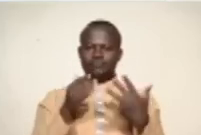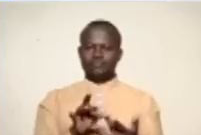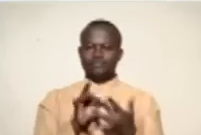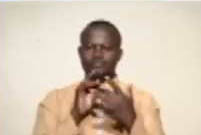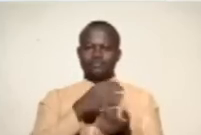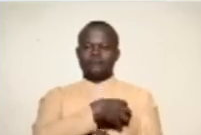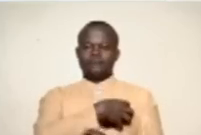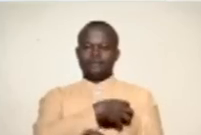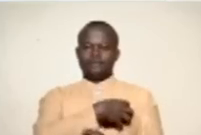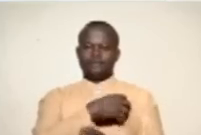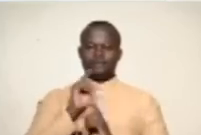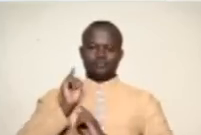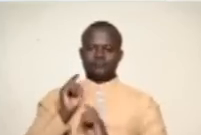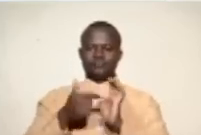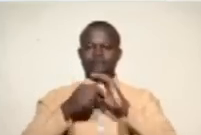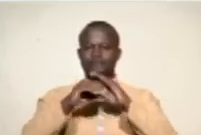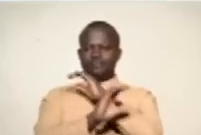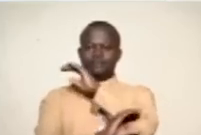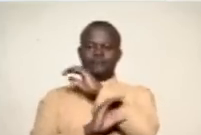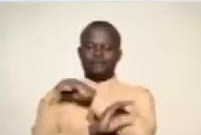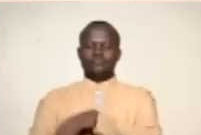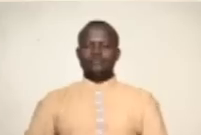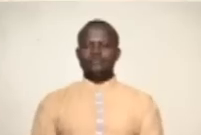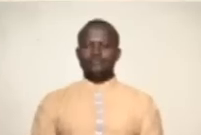umutekano ugaragara mu gihugu Bosco Kwizera